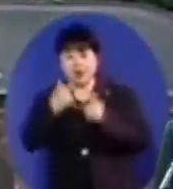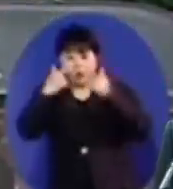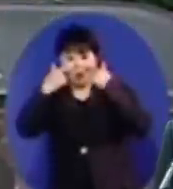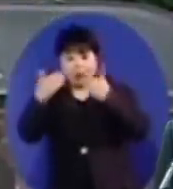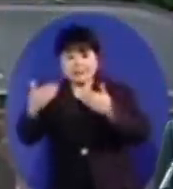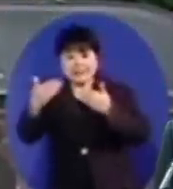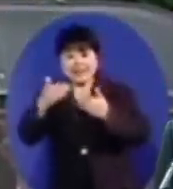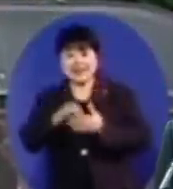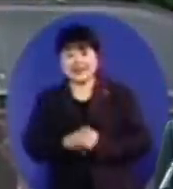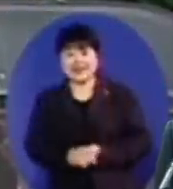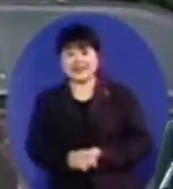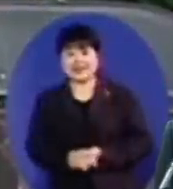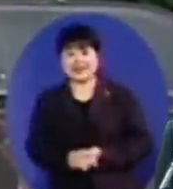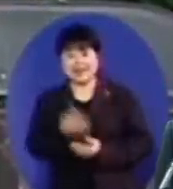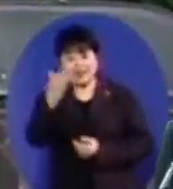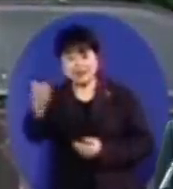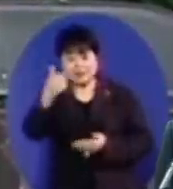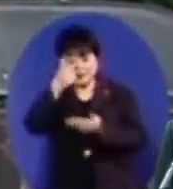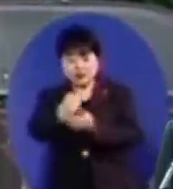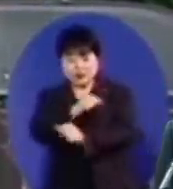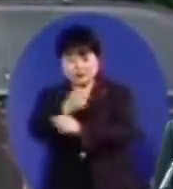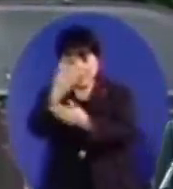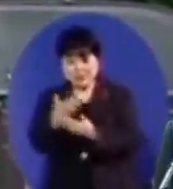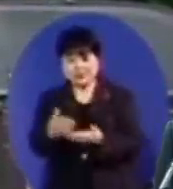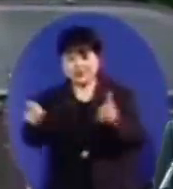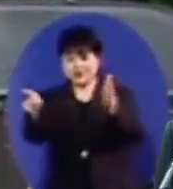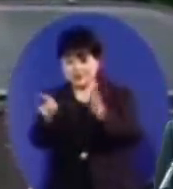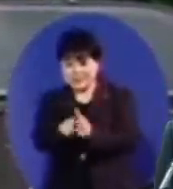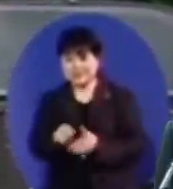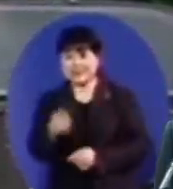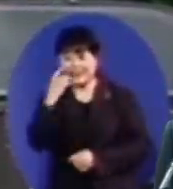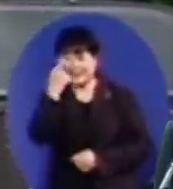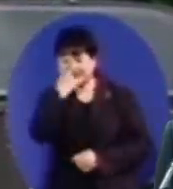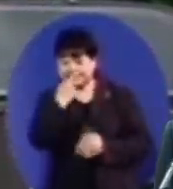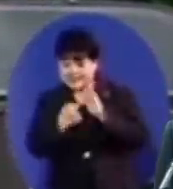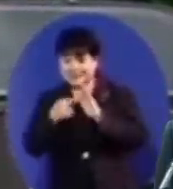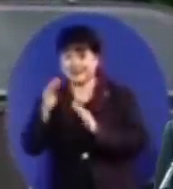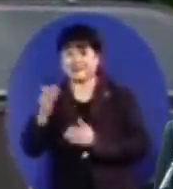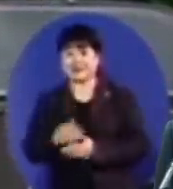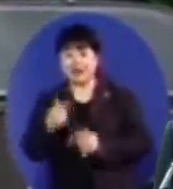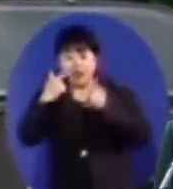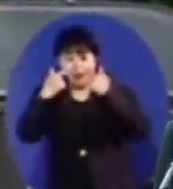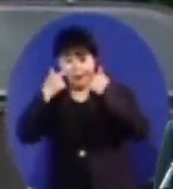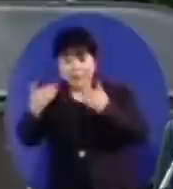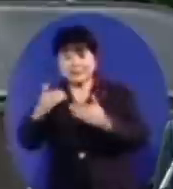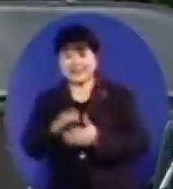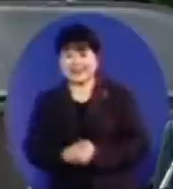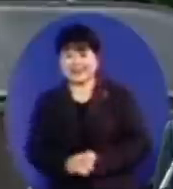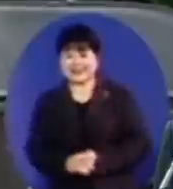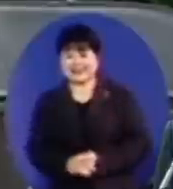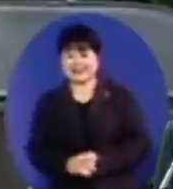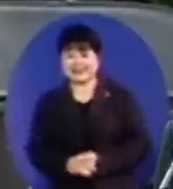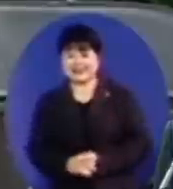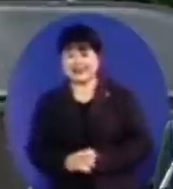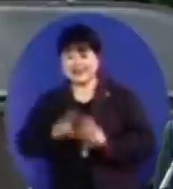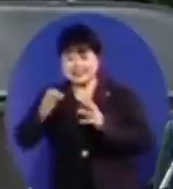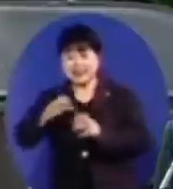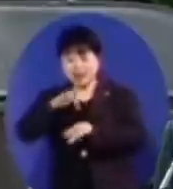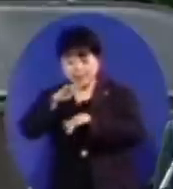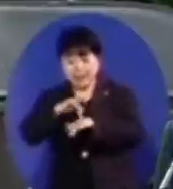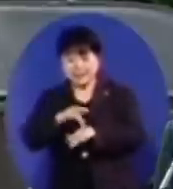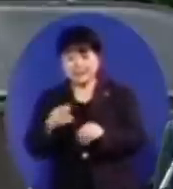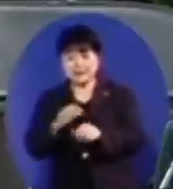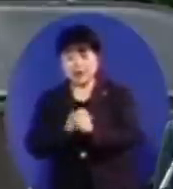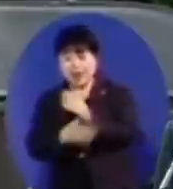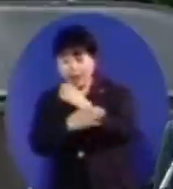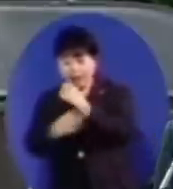확실하게 여러분 죄가 용서받은 것 증이되지요. 확실하게 세상과 마귀에서 해방된